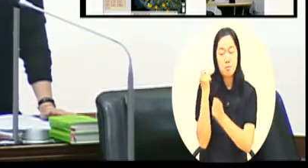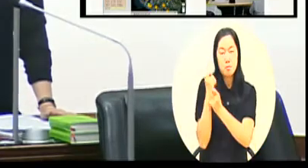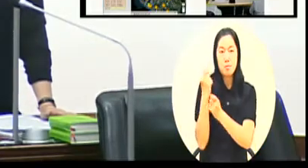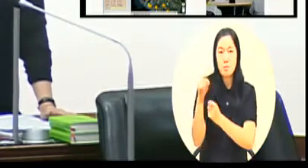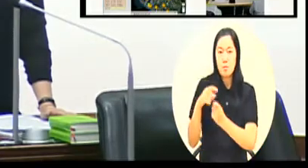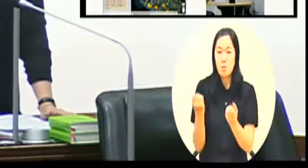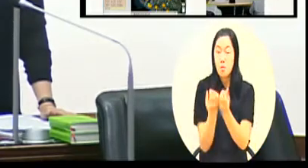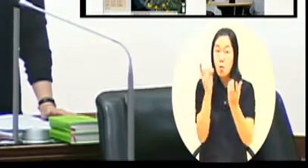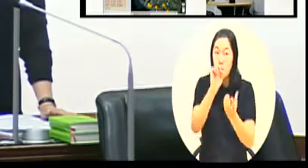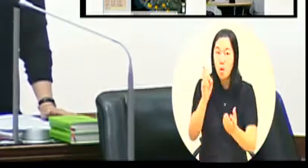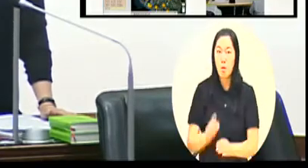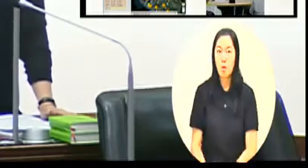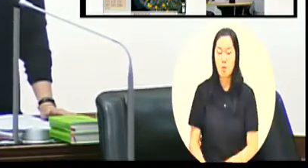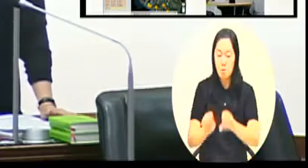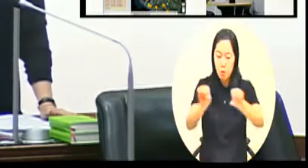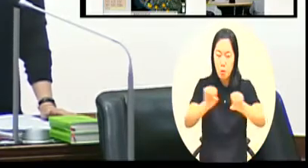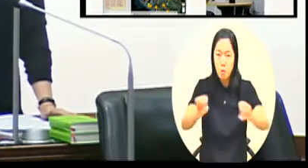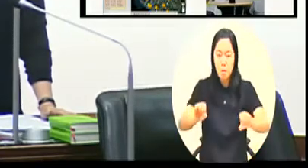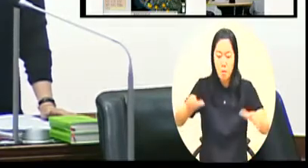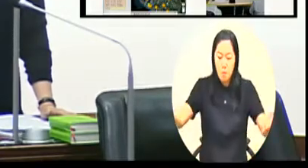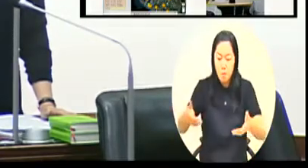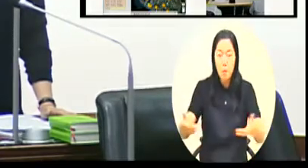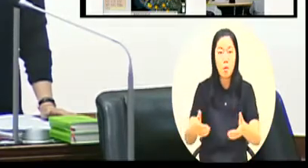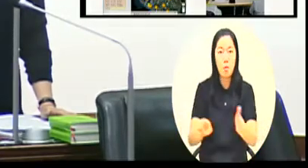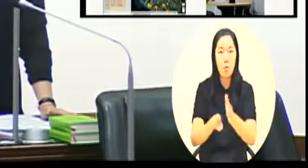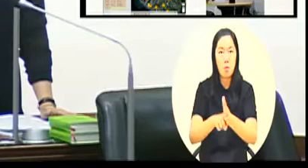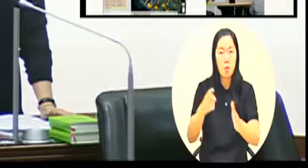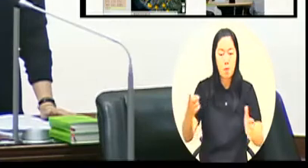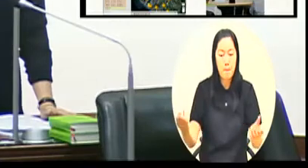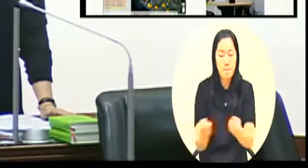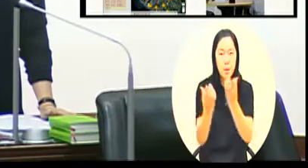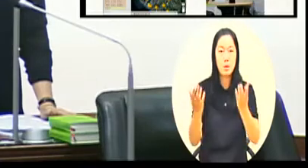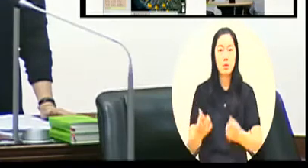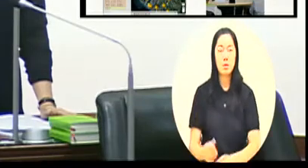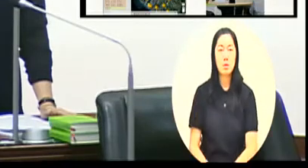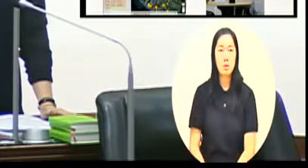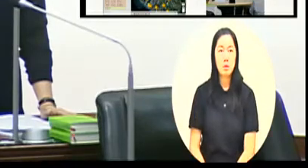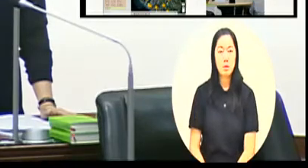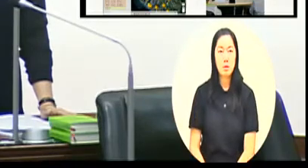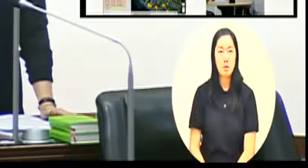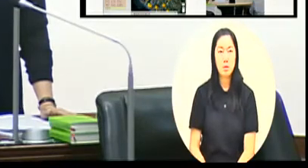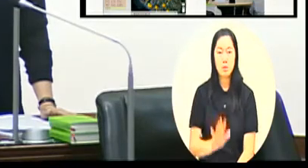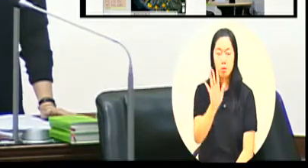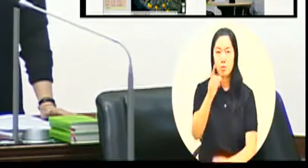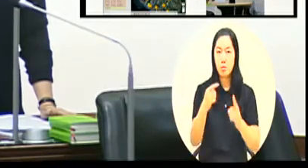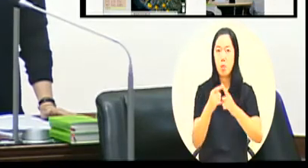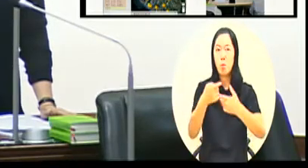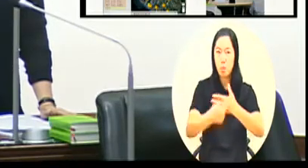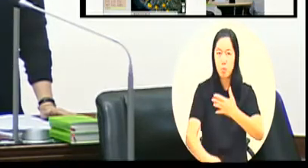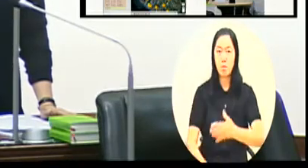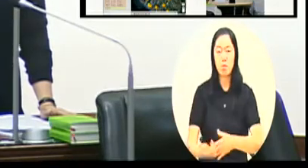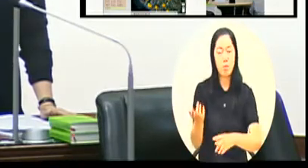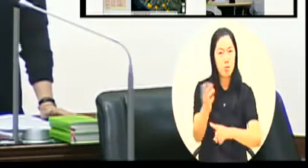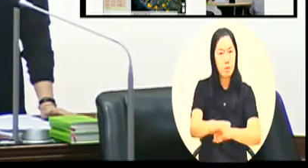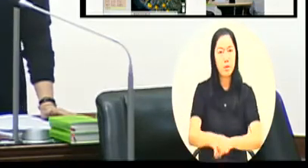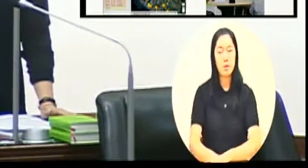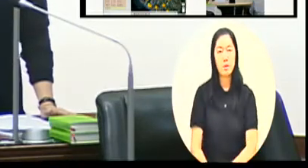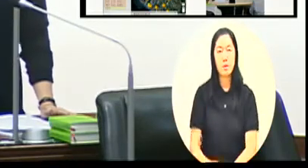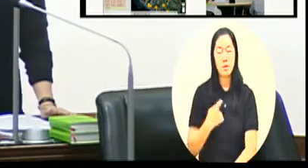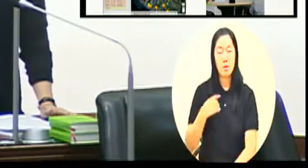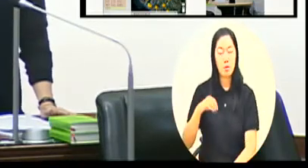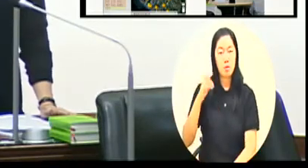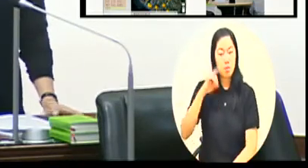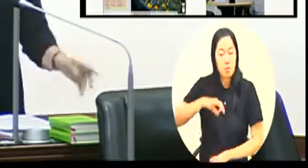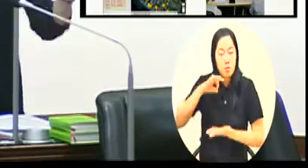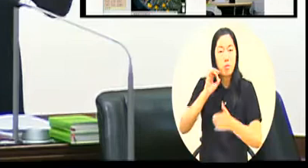件挖管路哈，发生了一个这个公安事件嘛哈，那也有人伤亡。那我会建议局长是